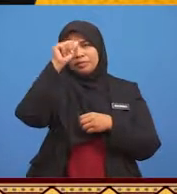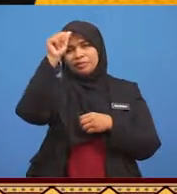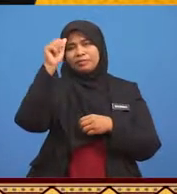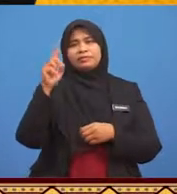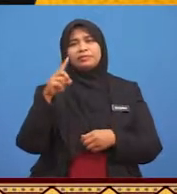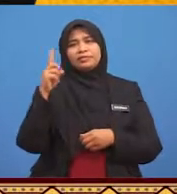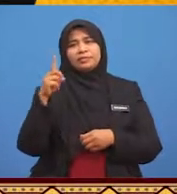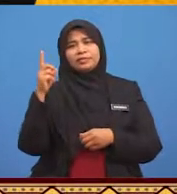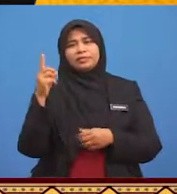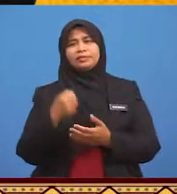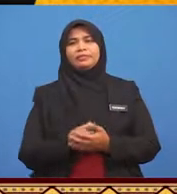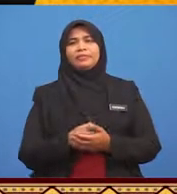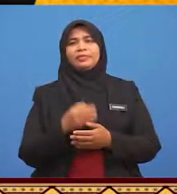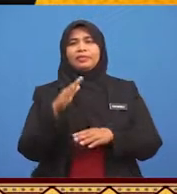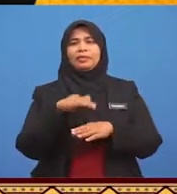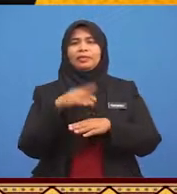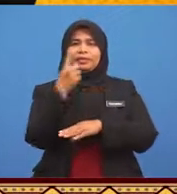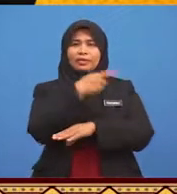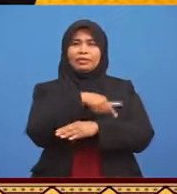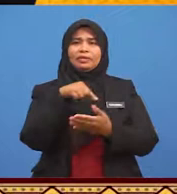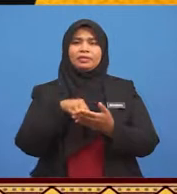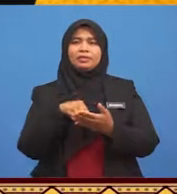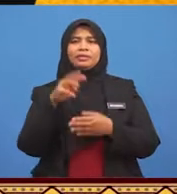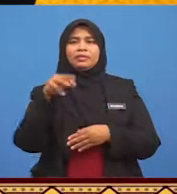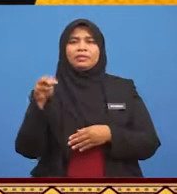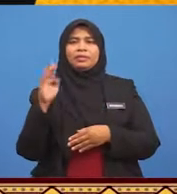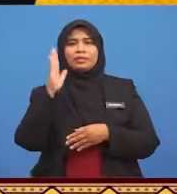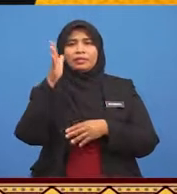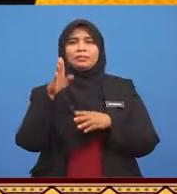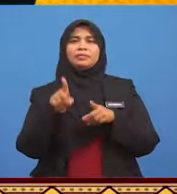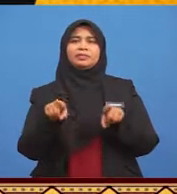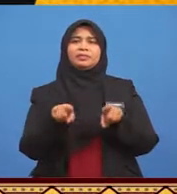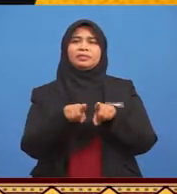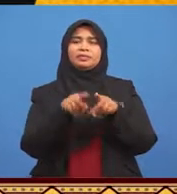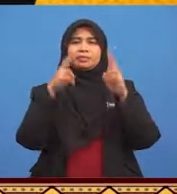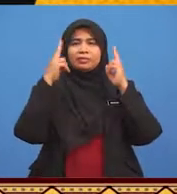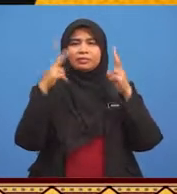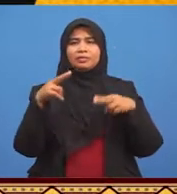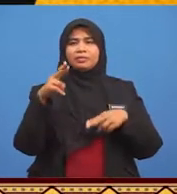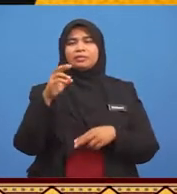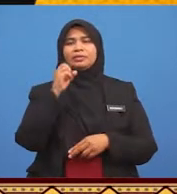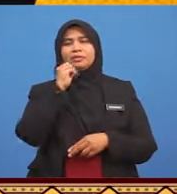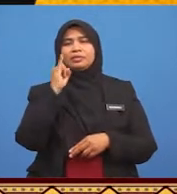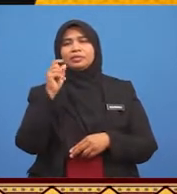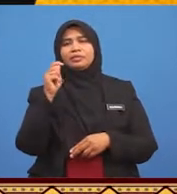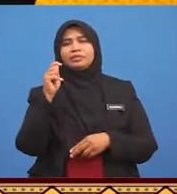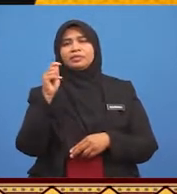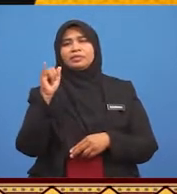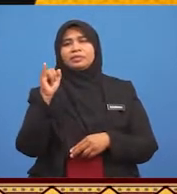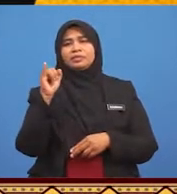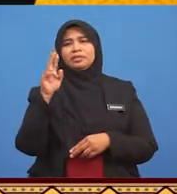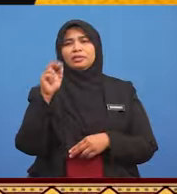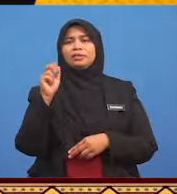sentiasa. Pada hari ini, murid-murid akan bersama Ustazah iaitu Ustazah Siti Rahmah binti